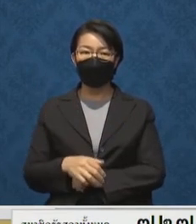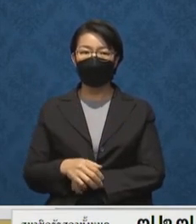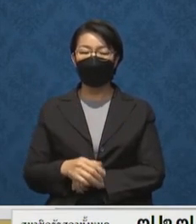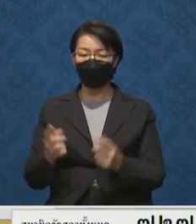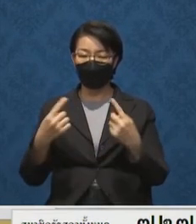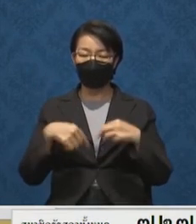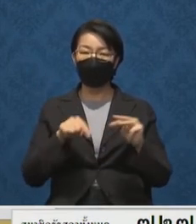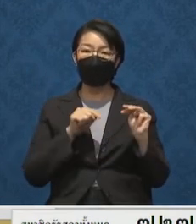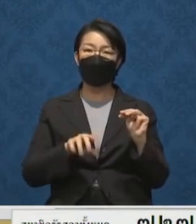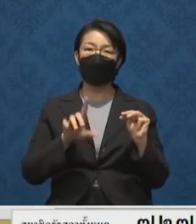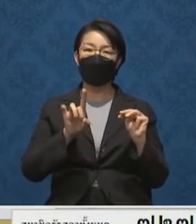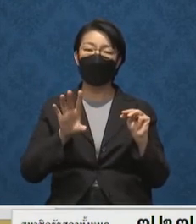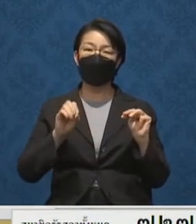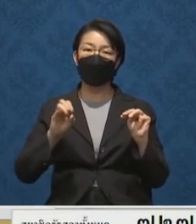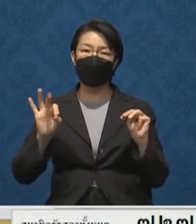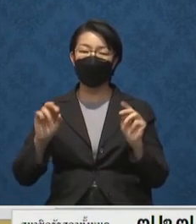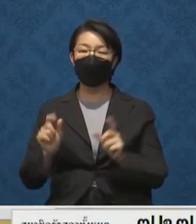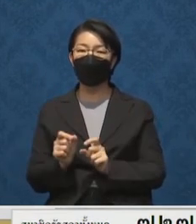9 วั 3